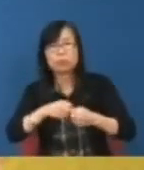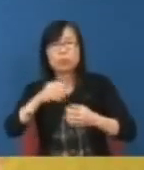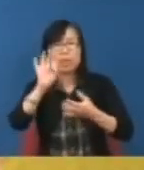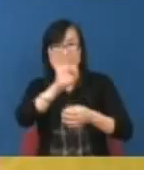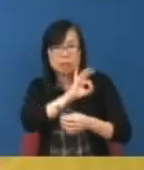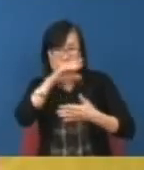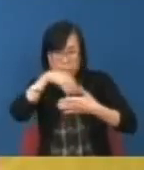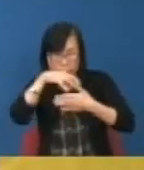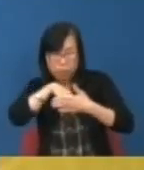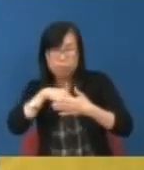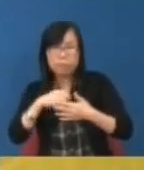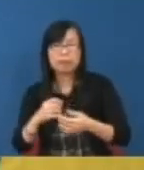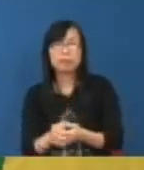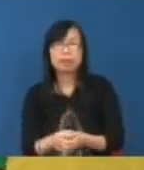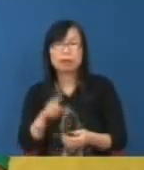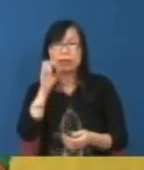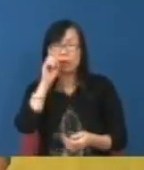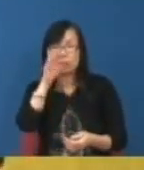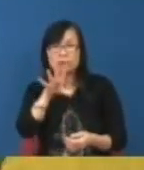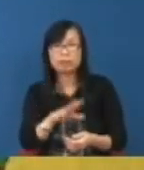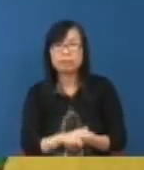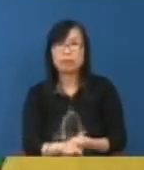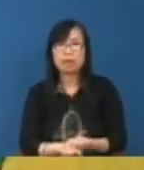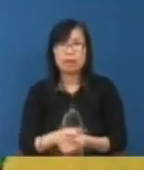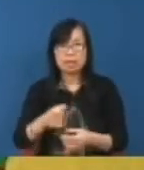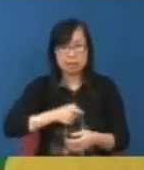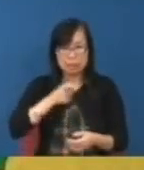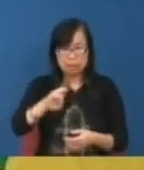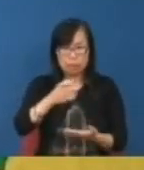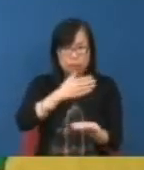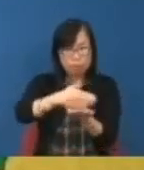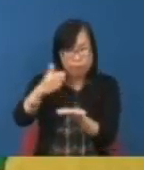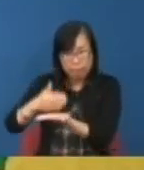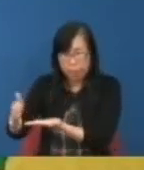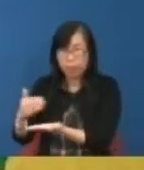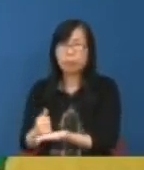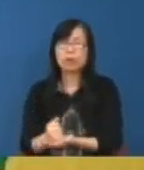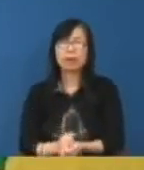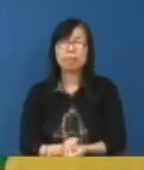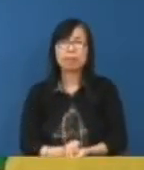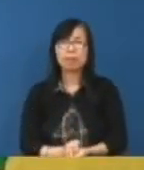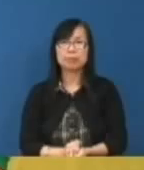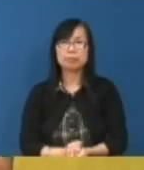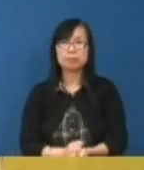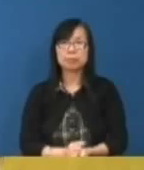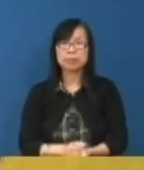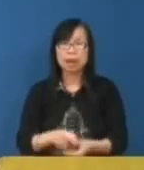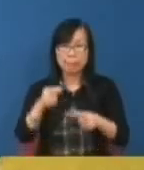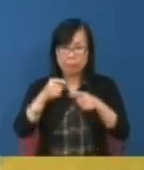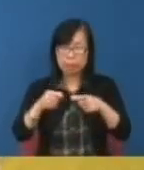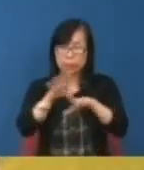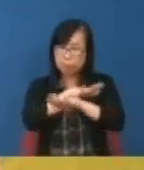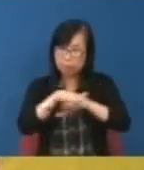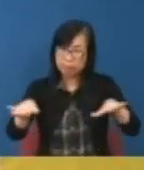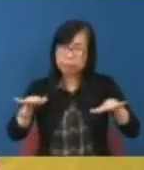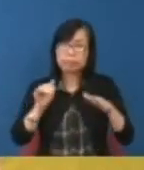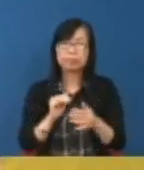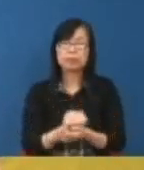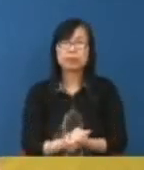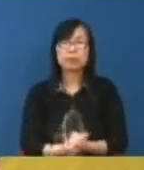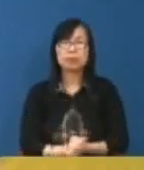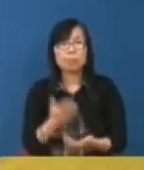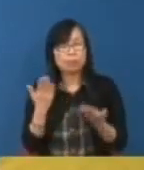主，其實甚至我們會說那個資源分配能不能夠達到一個叫做即公平、啊、又或者甚